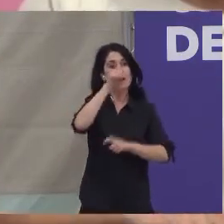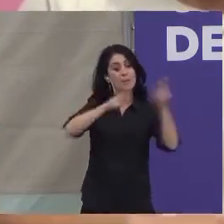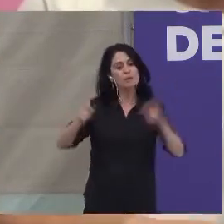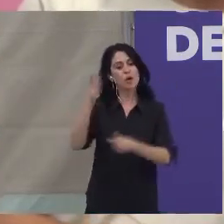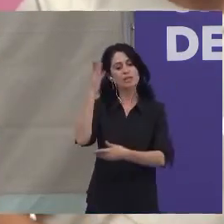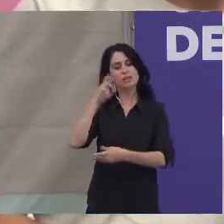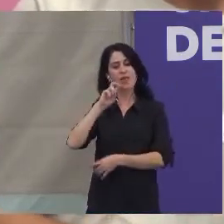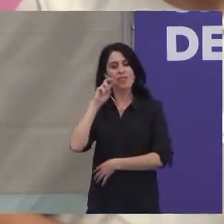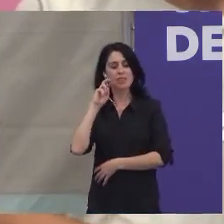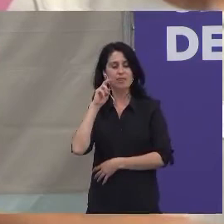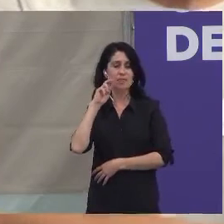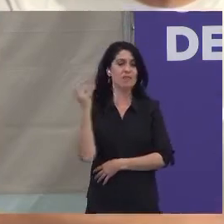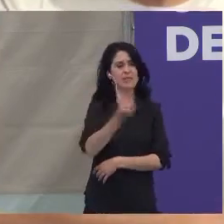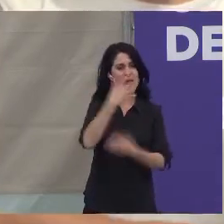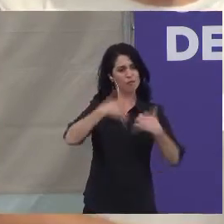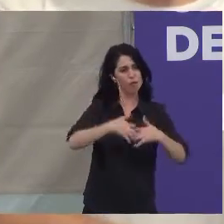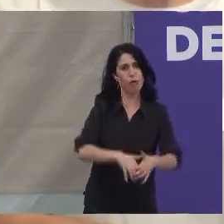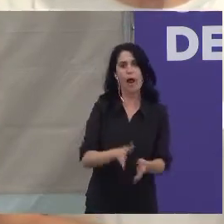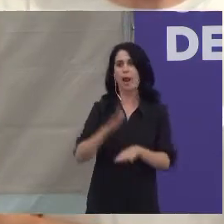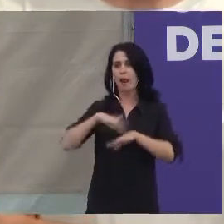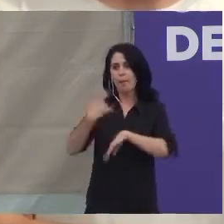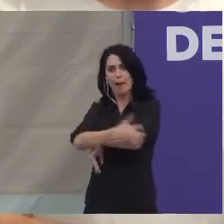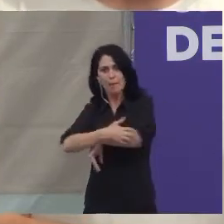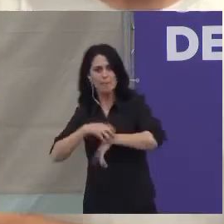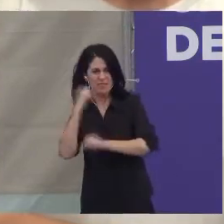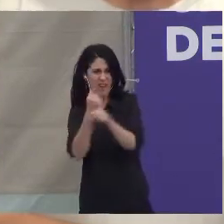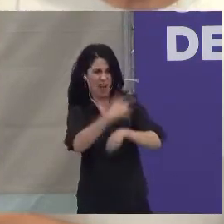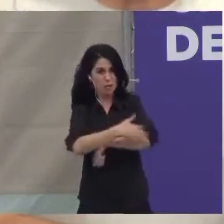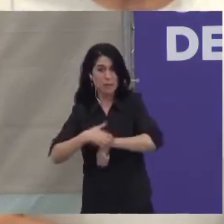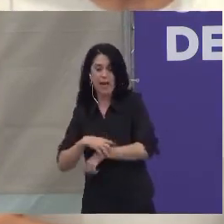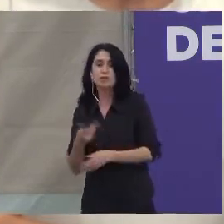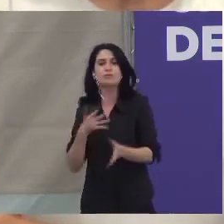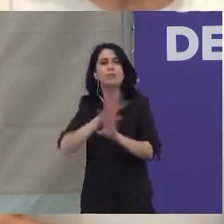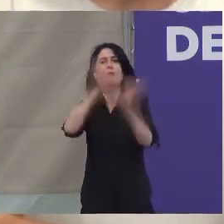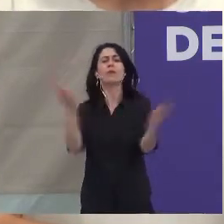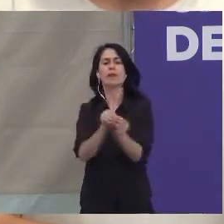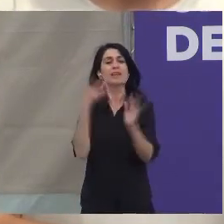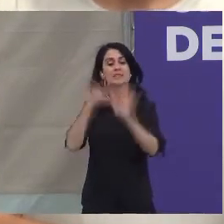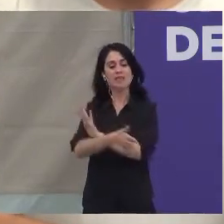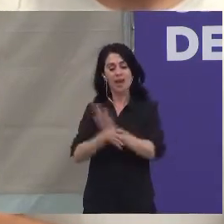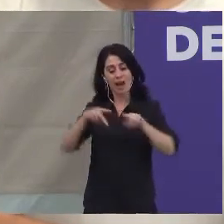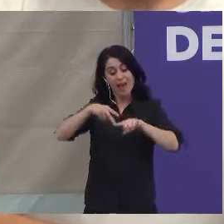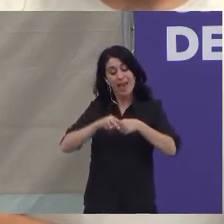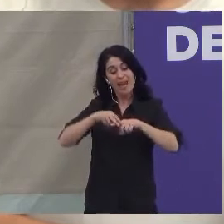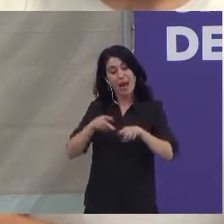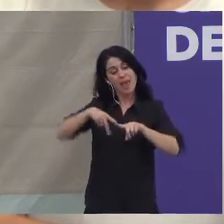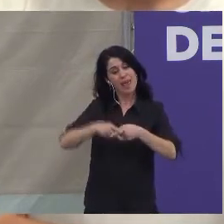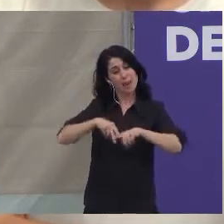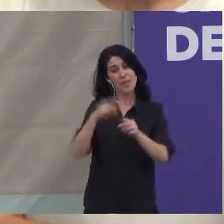funcional, per als i per a les precàries. En definitiva, construir la ferramenta política del segle